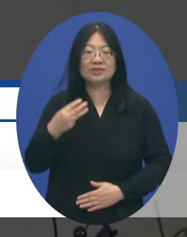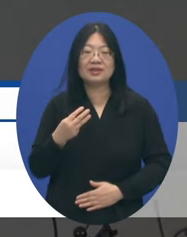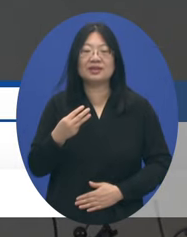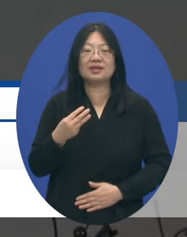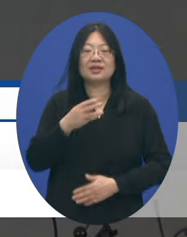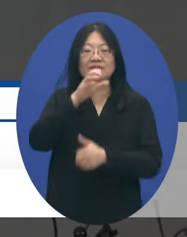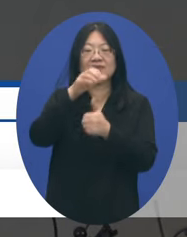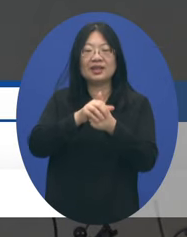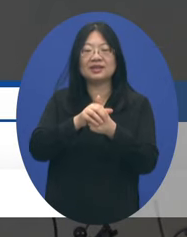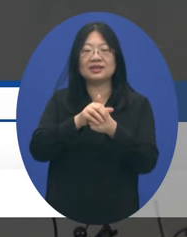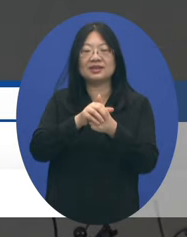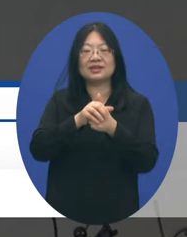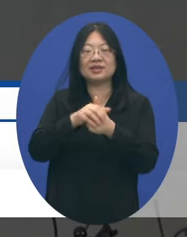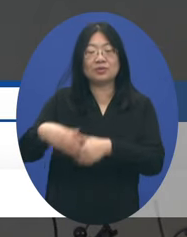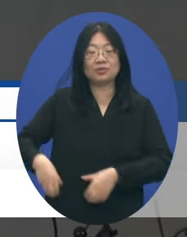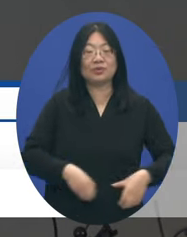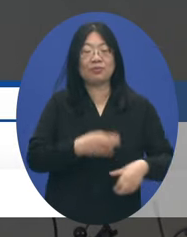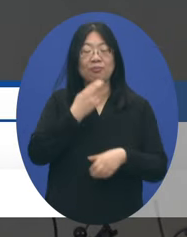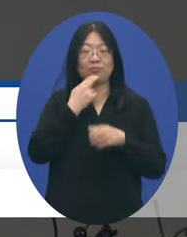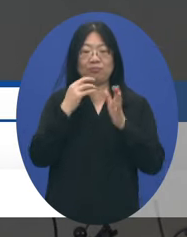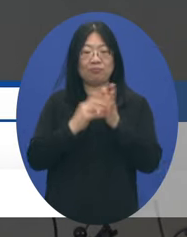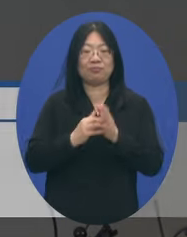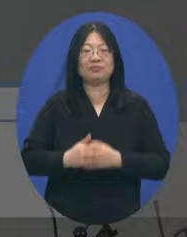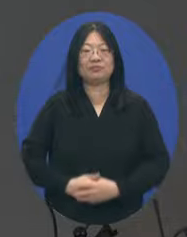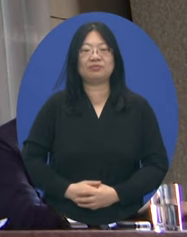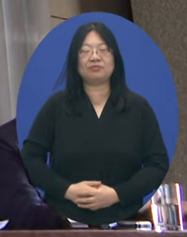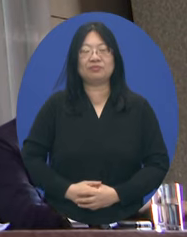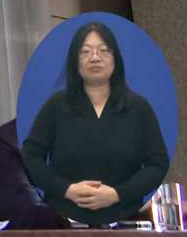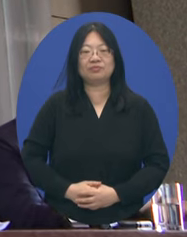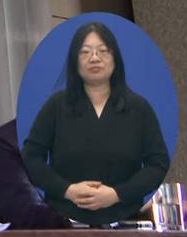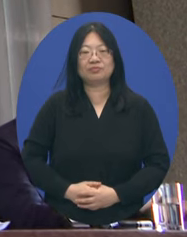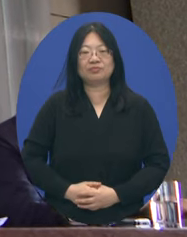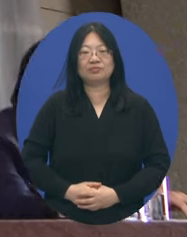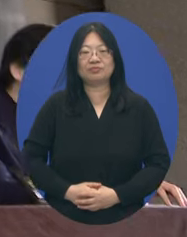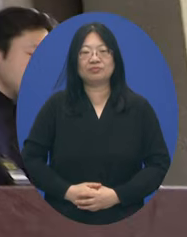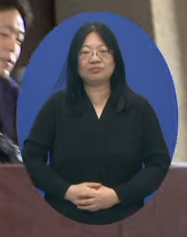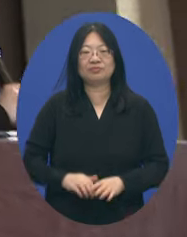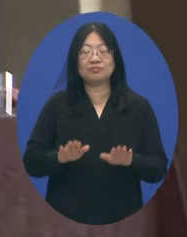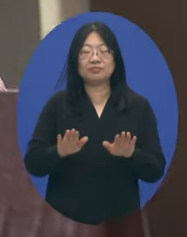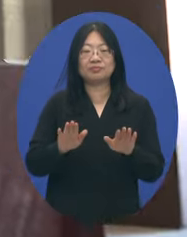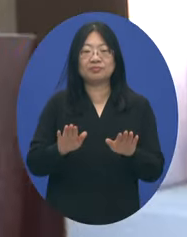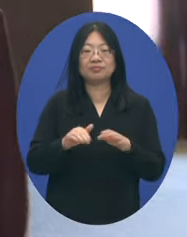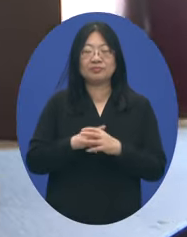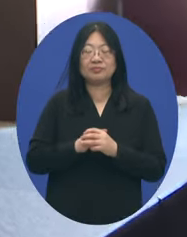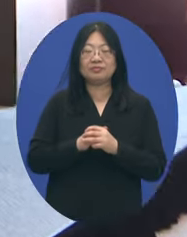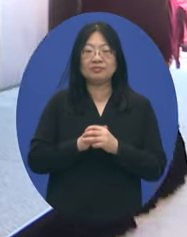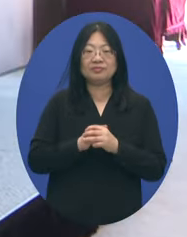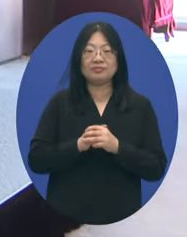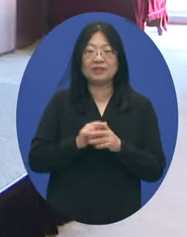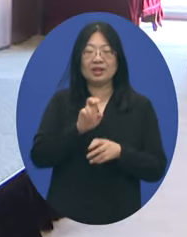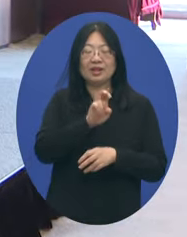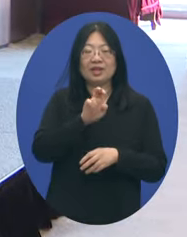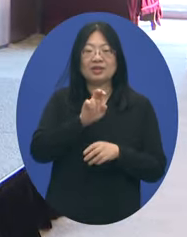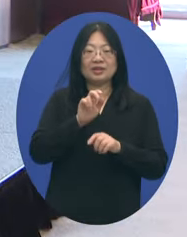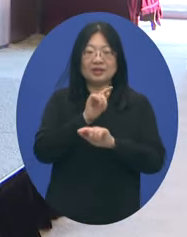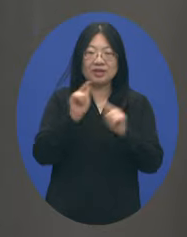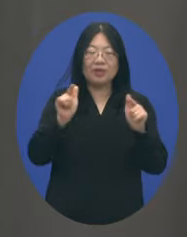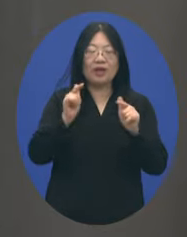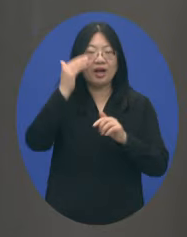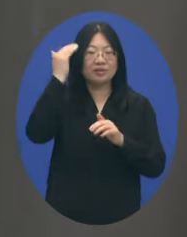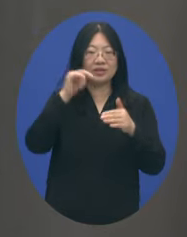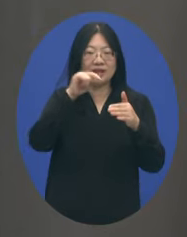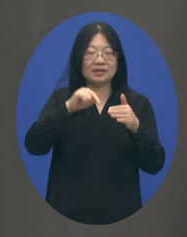저희 경기피를 맡기는데 주저함이 없었다. 바딤 콜로덴코와 파스칼 모라게스, 마크 부시코프